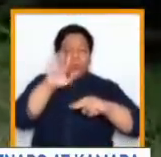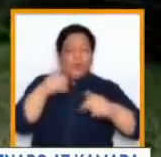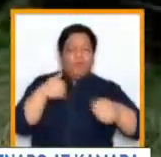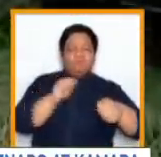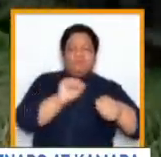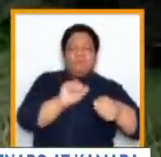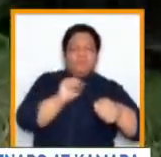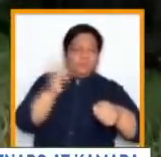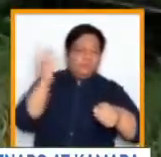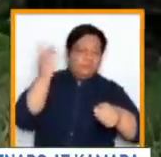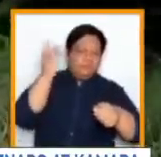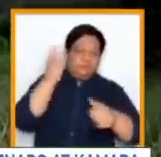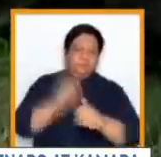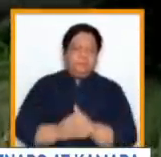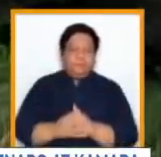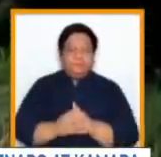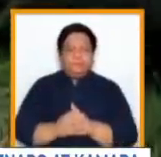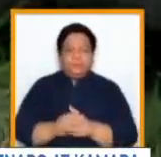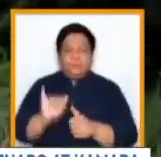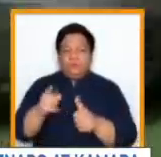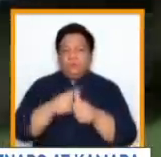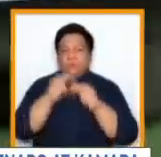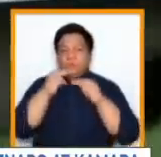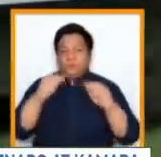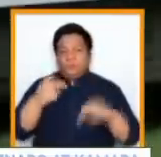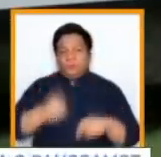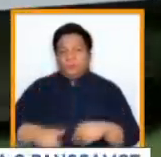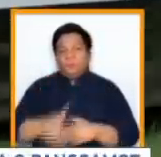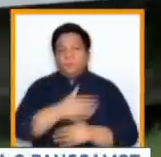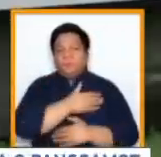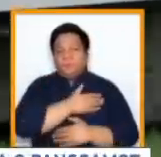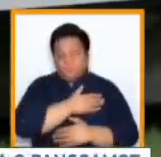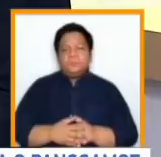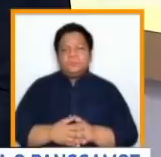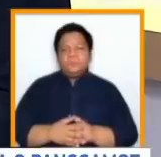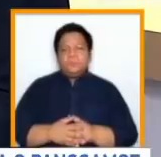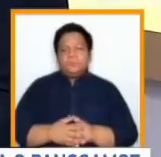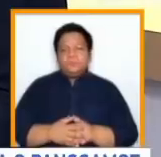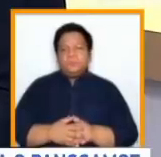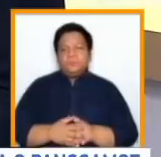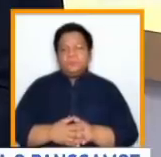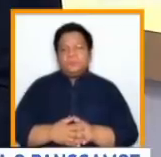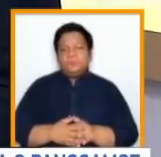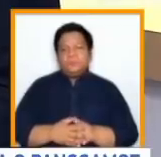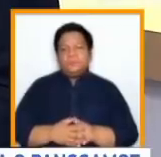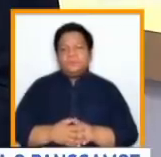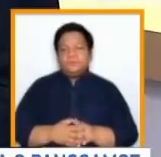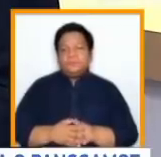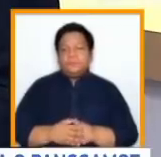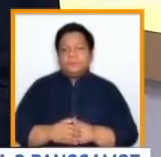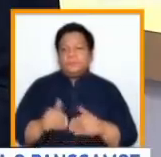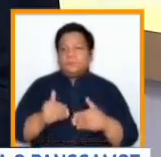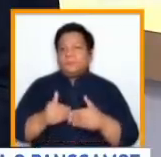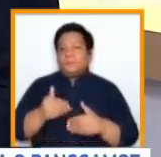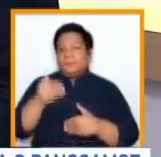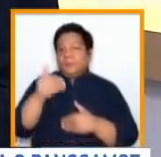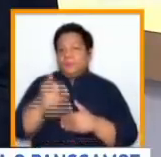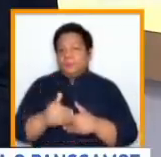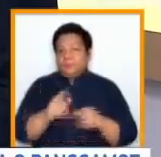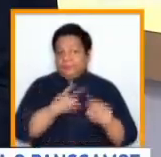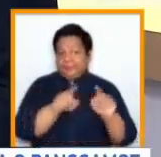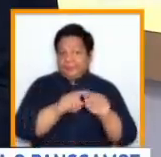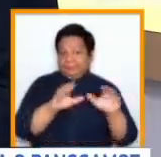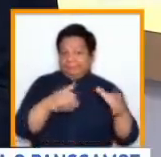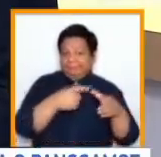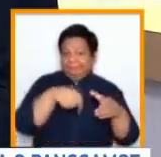Iyan ang unang balita. Chino Gaston, buong puso para sa Pilipino. Kasunod ng rekomendasyon ng mga eksperto, inanunsyo ni